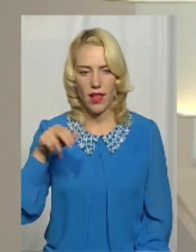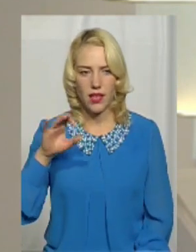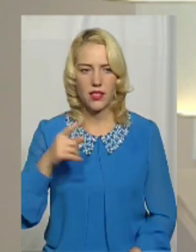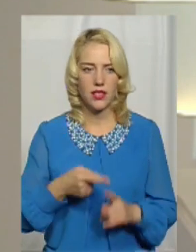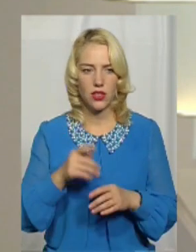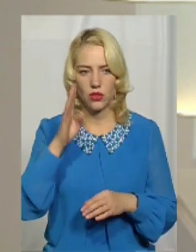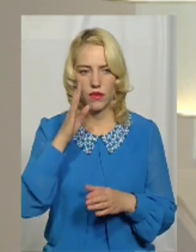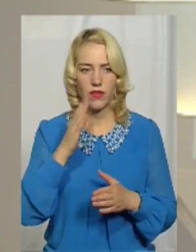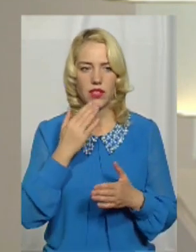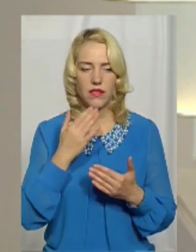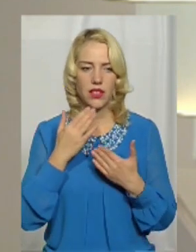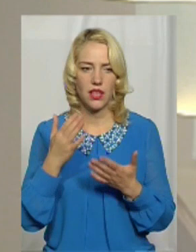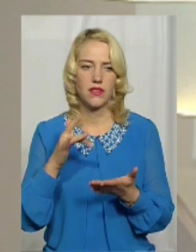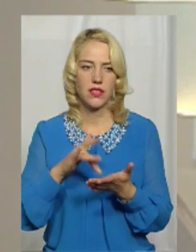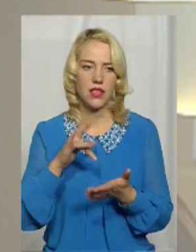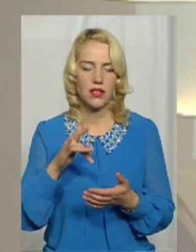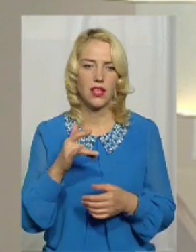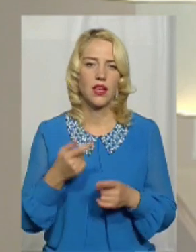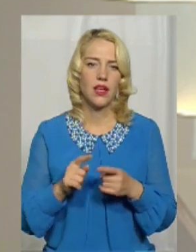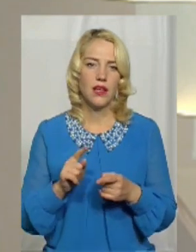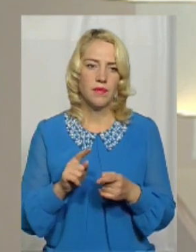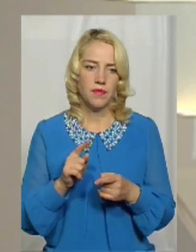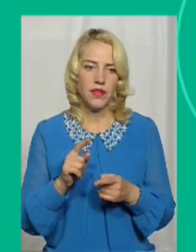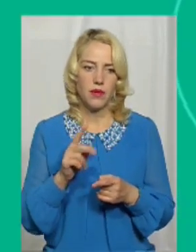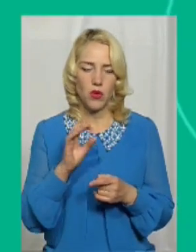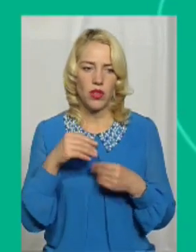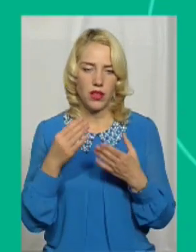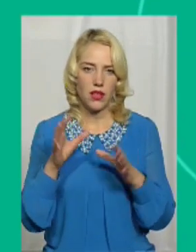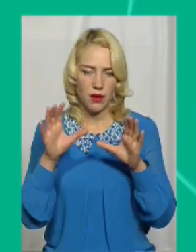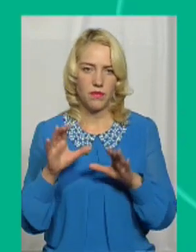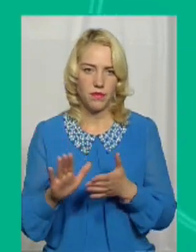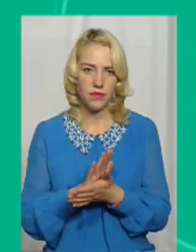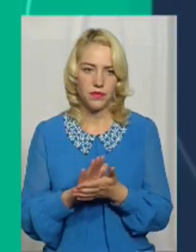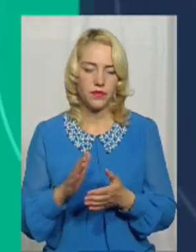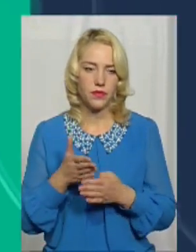місцевий центр з надання вторинної правової допомоги. Прошу.